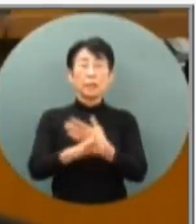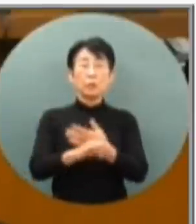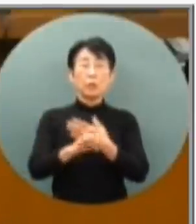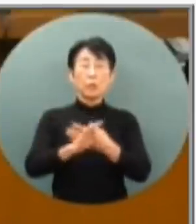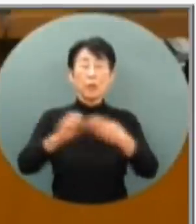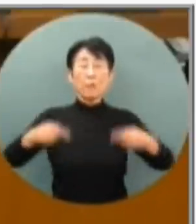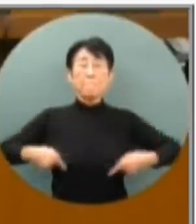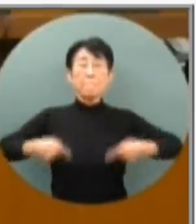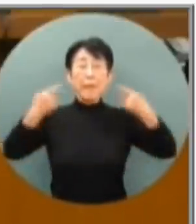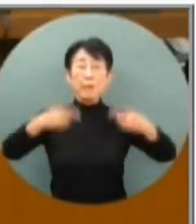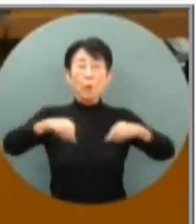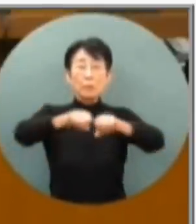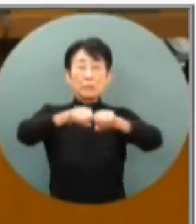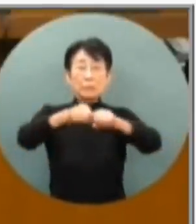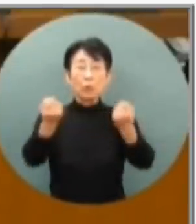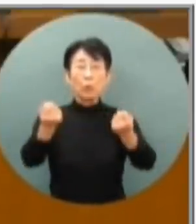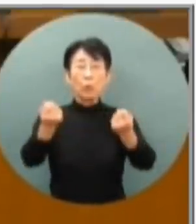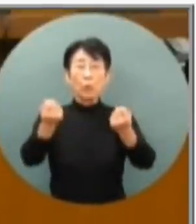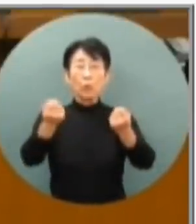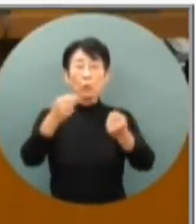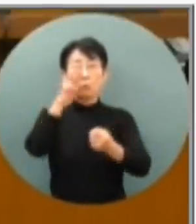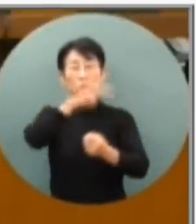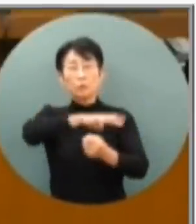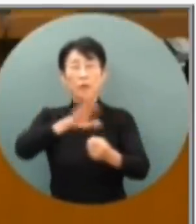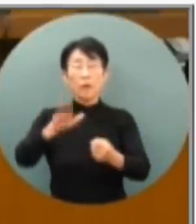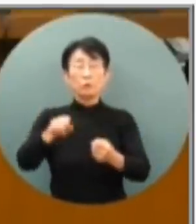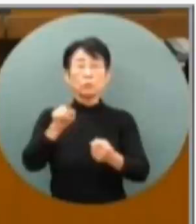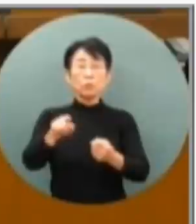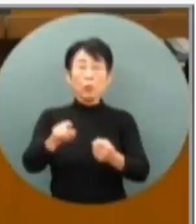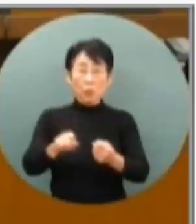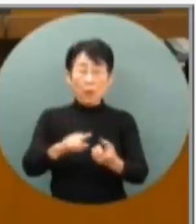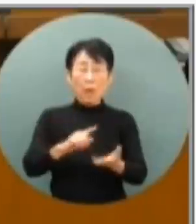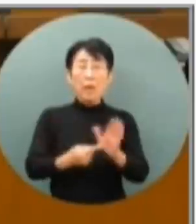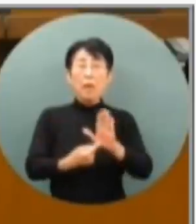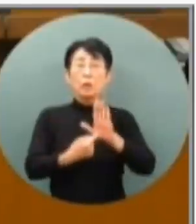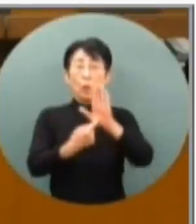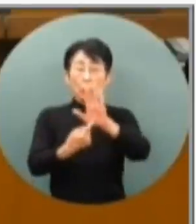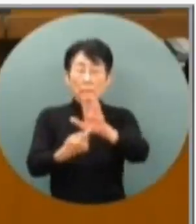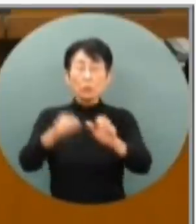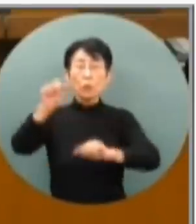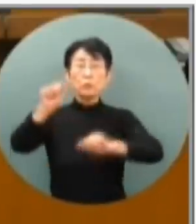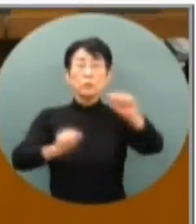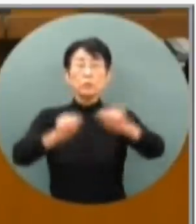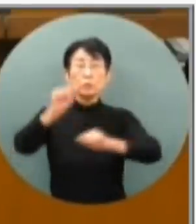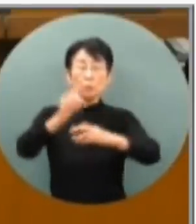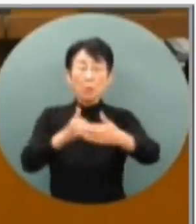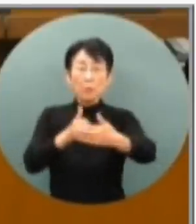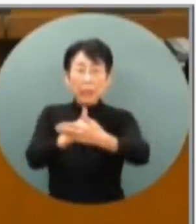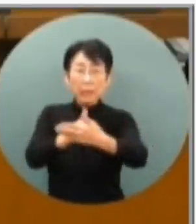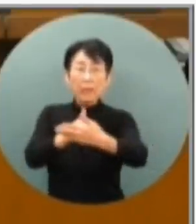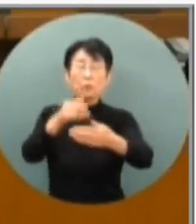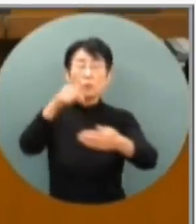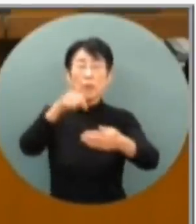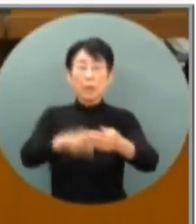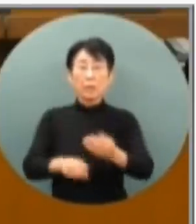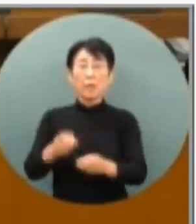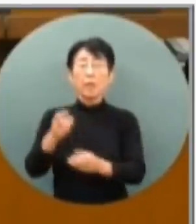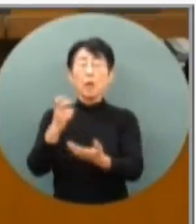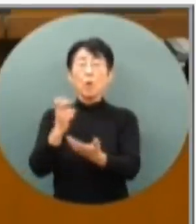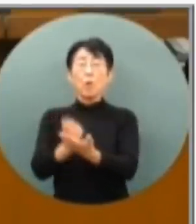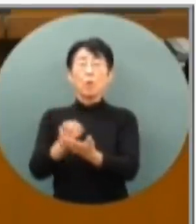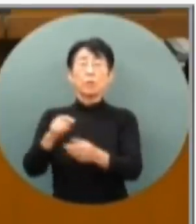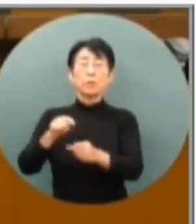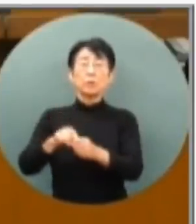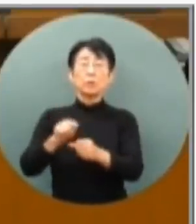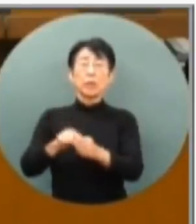罪というものがあります。でこれも表現の自由に対する限界の一つとして法的にも設置をされている条